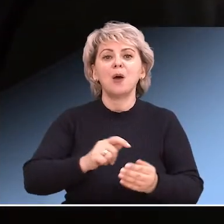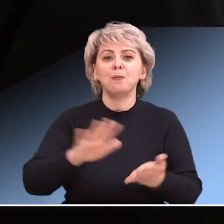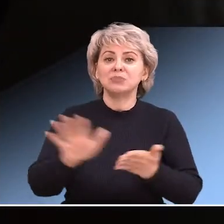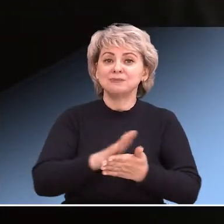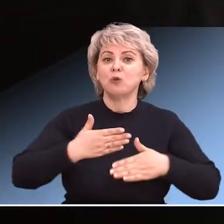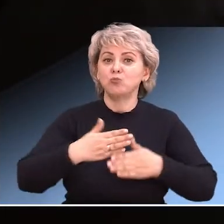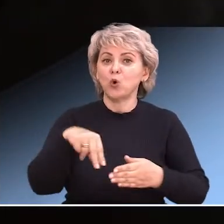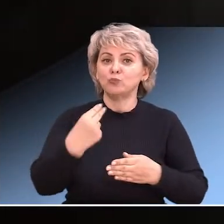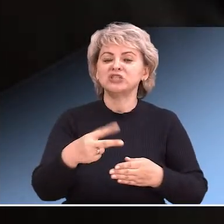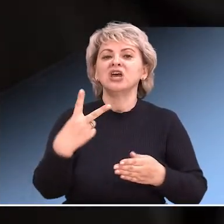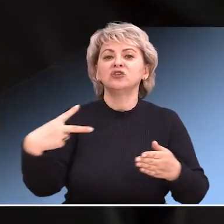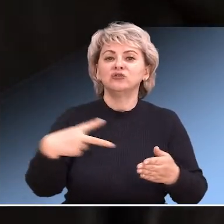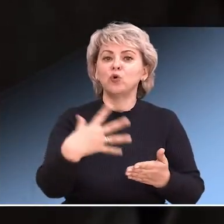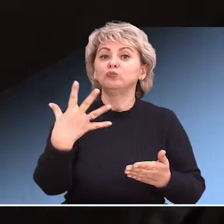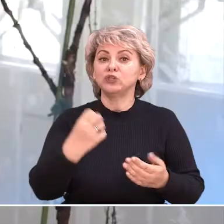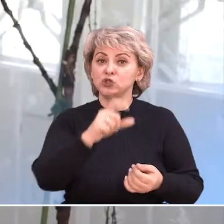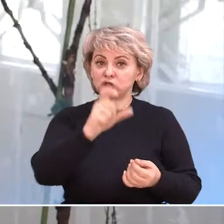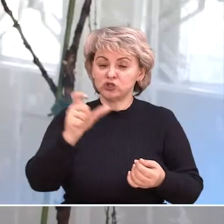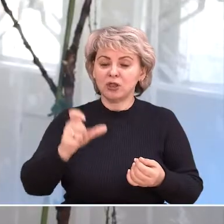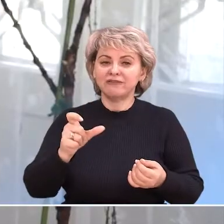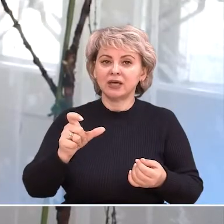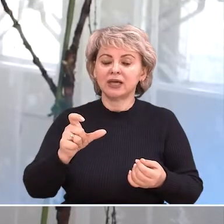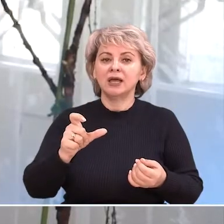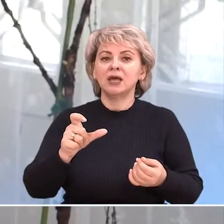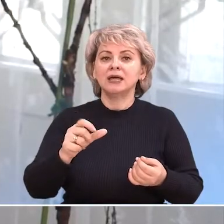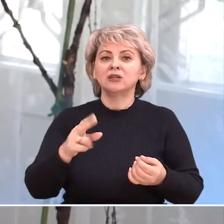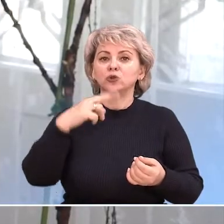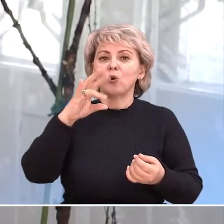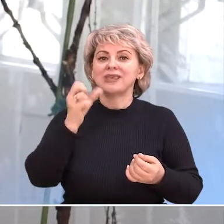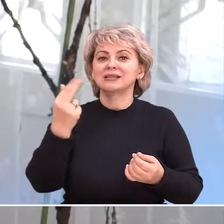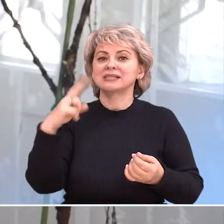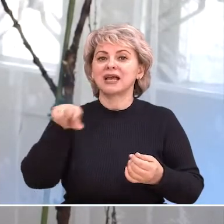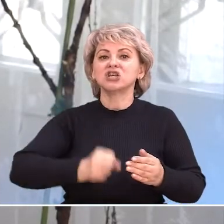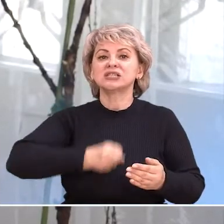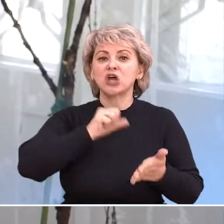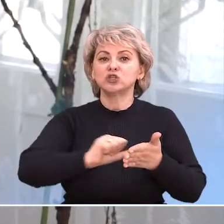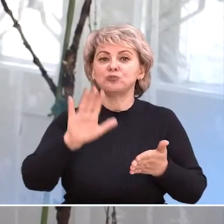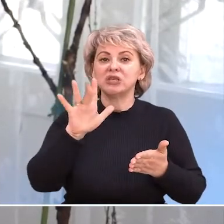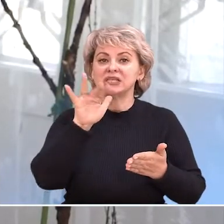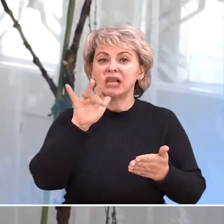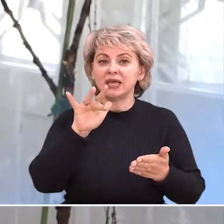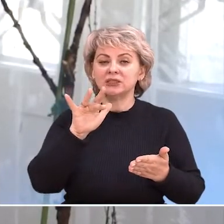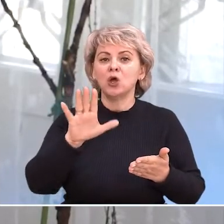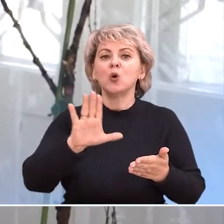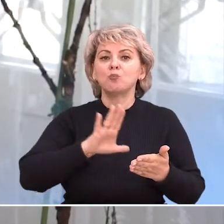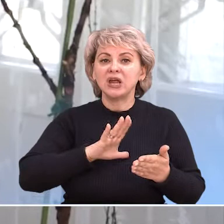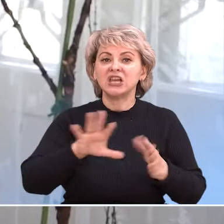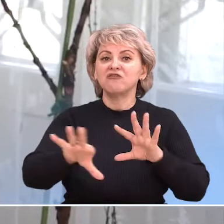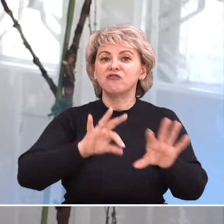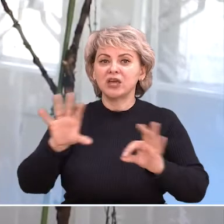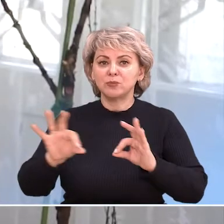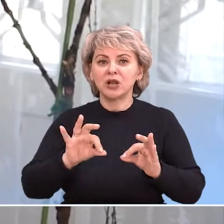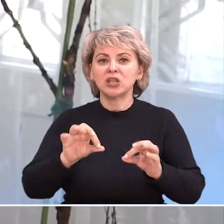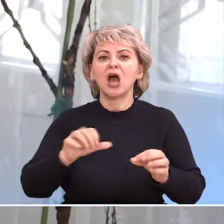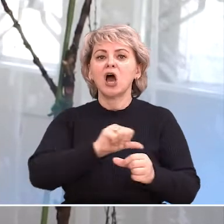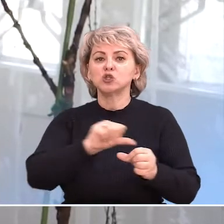оказана гуманитарная помощь. Из 2500 граждан Донецка старше 65 лет